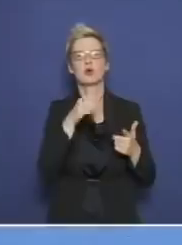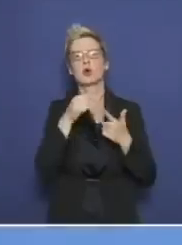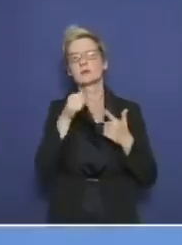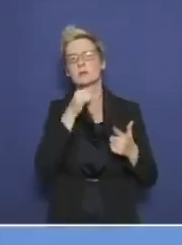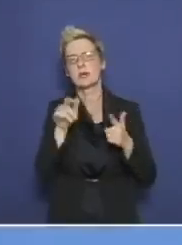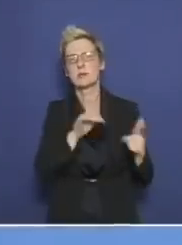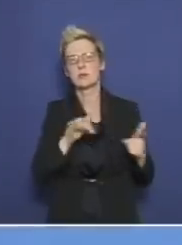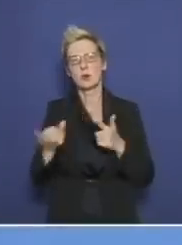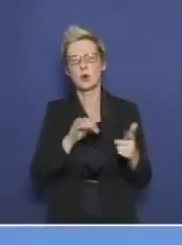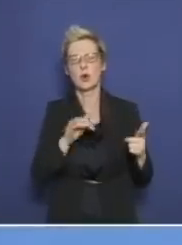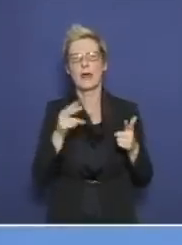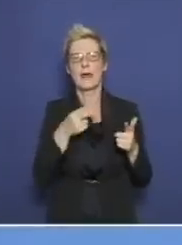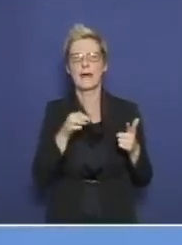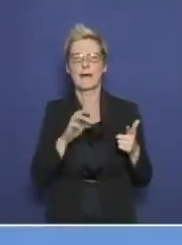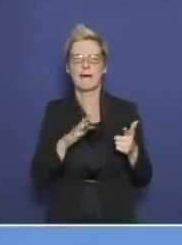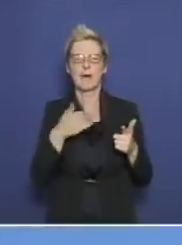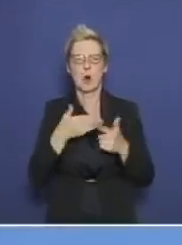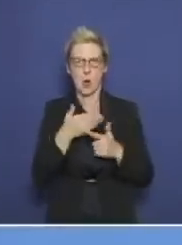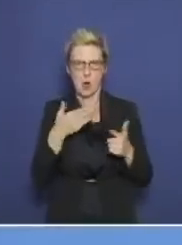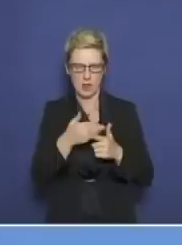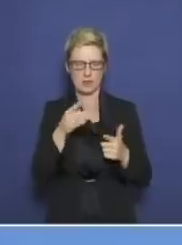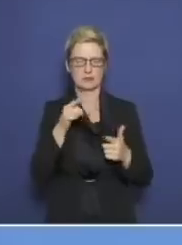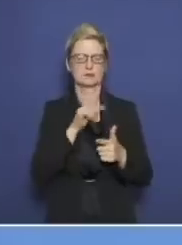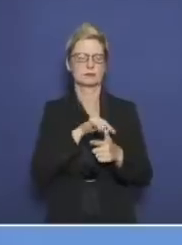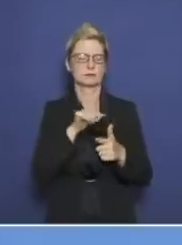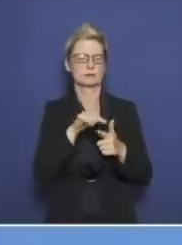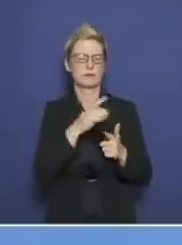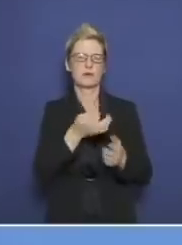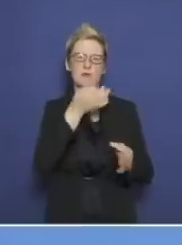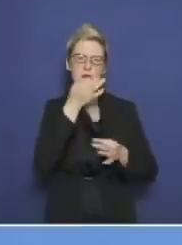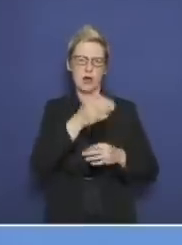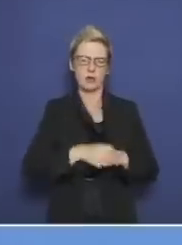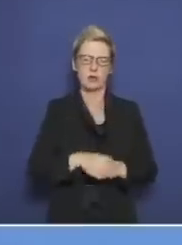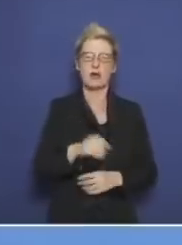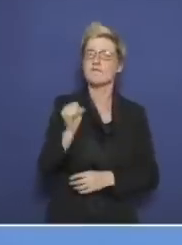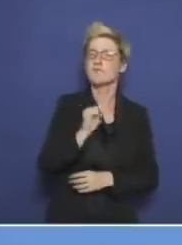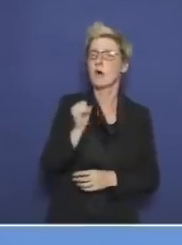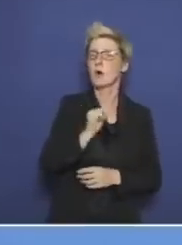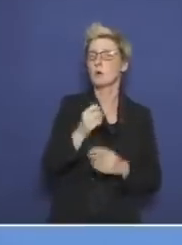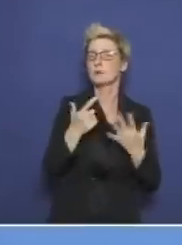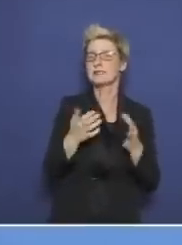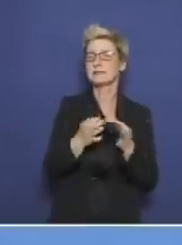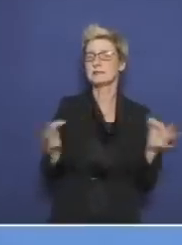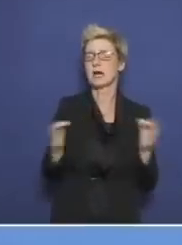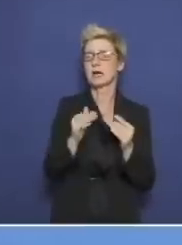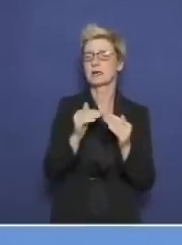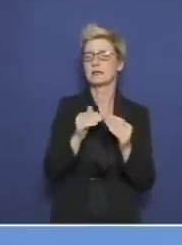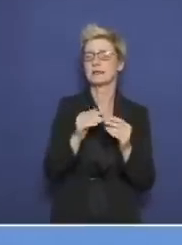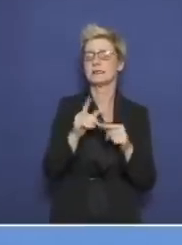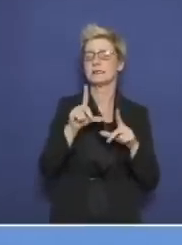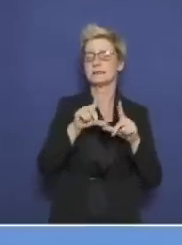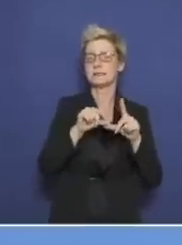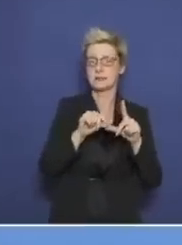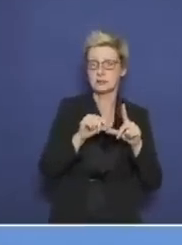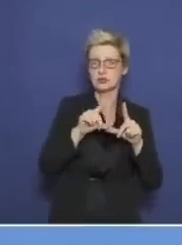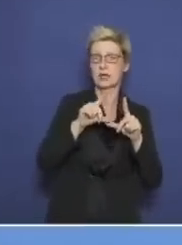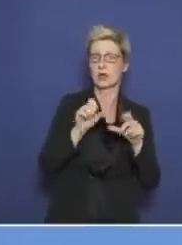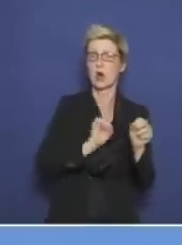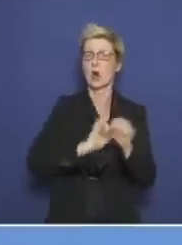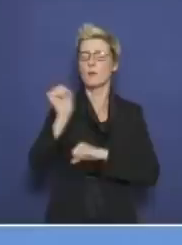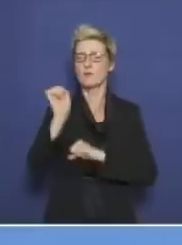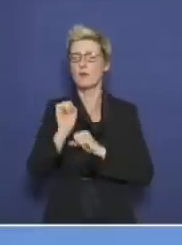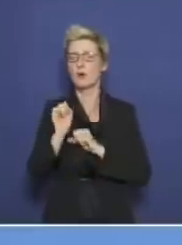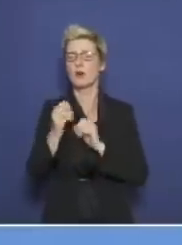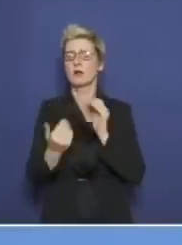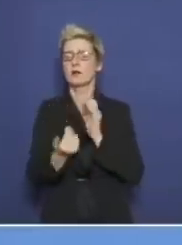Korrespondentenbüro Herholz. Warum steigt die 7-Tage-Inzidenz leicht, wenn die Zahl der Neuinfektionen in den vergangenen